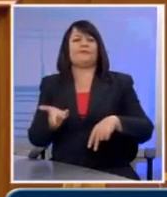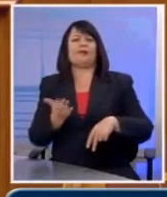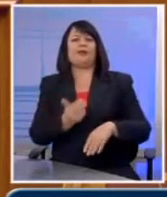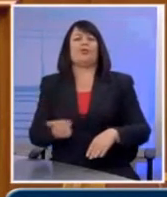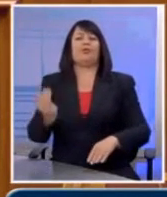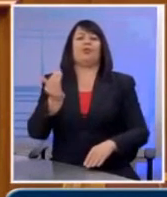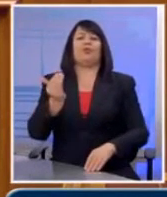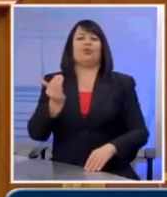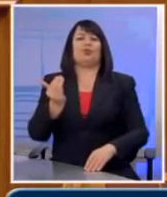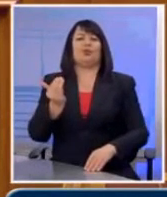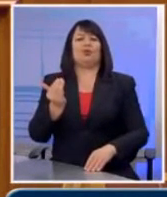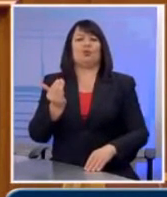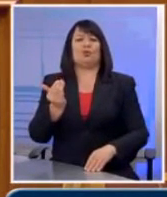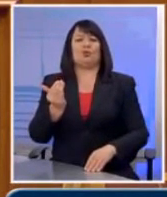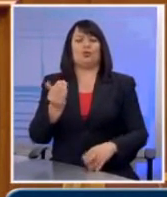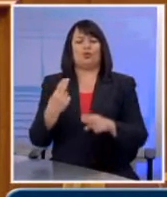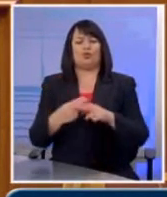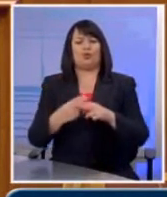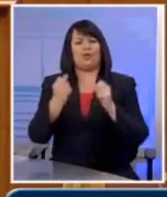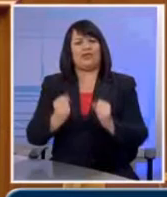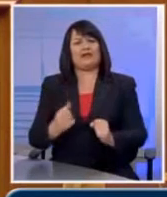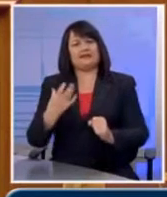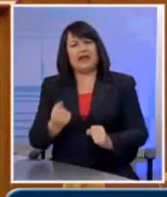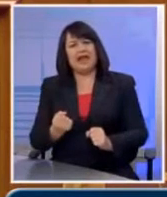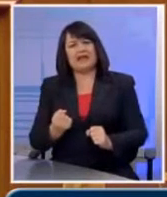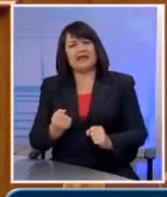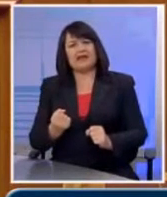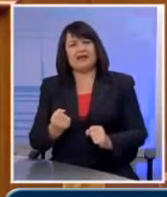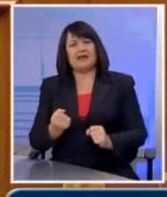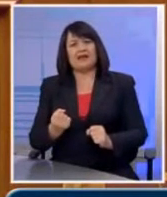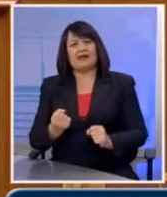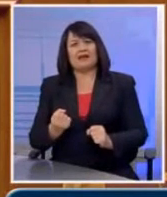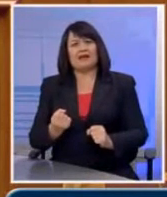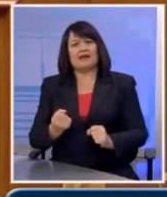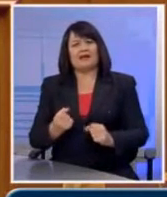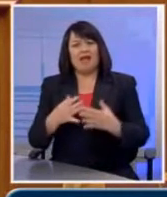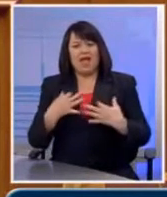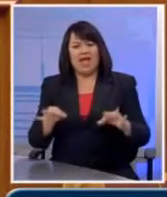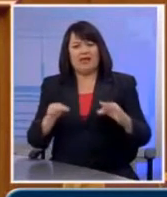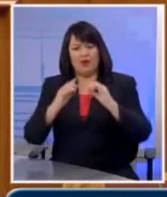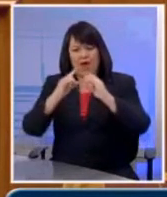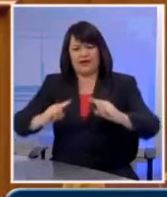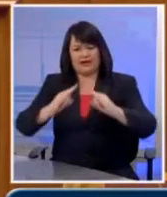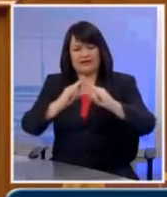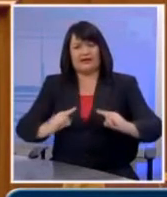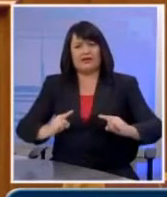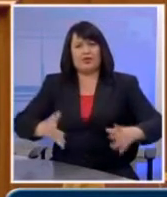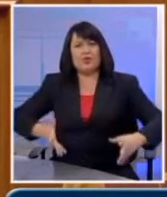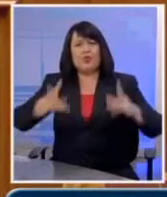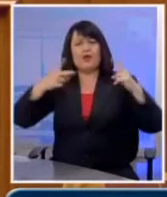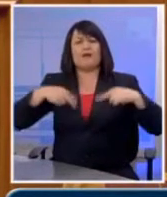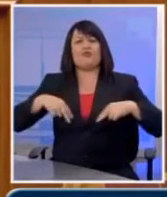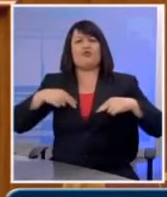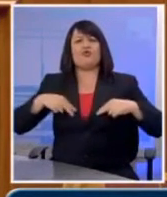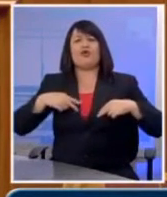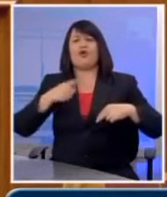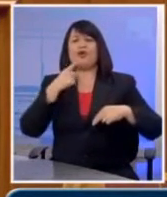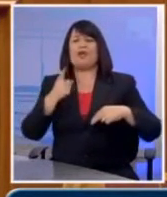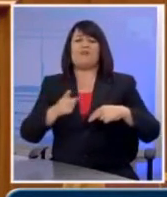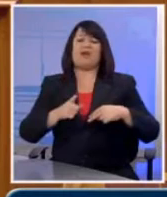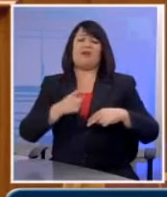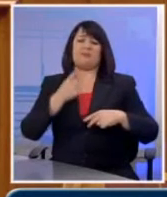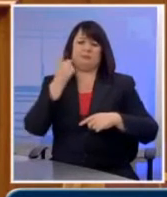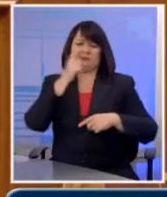ανώτατου κατόχου ανώτατου αξιώματος, με άδεια αντίσκηνα έξω από το Υπουργείο, τα οποία γέμιζαν από δίθεν